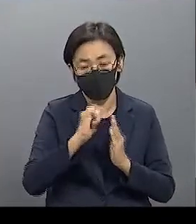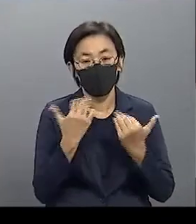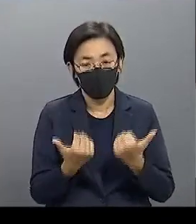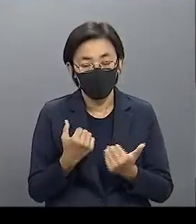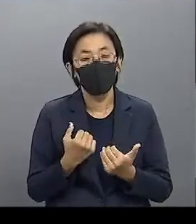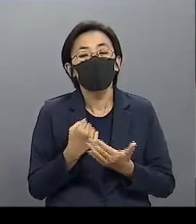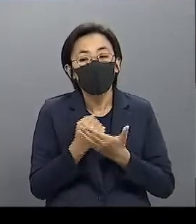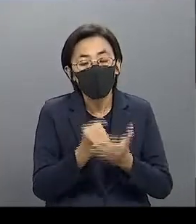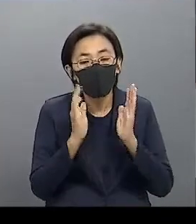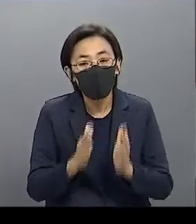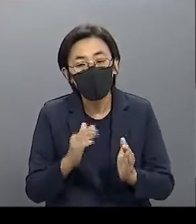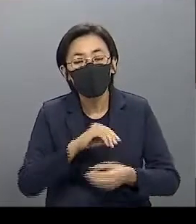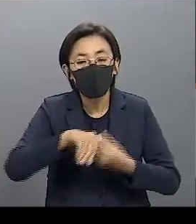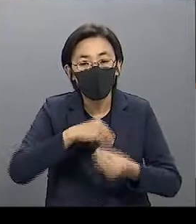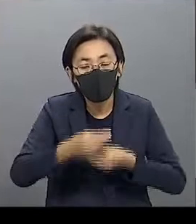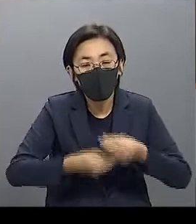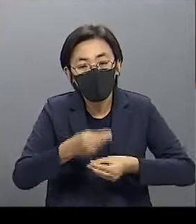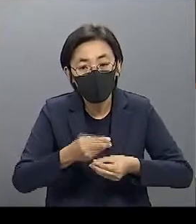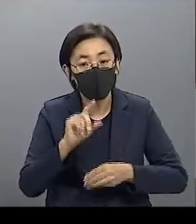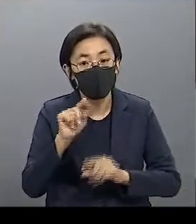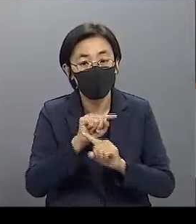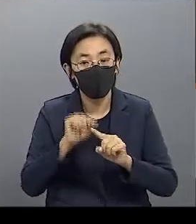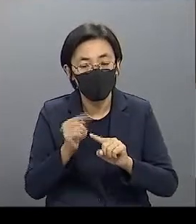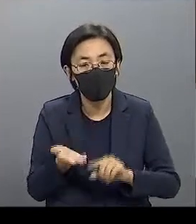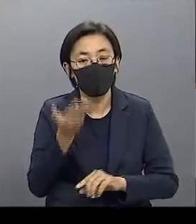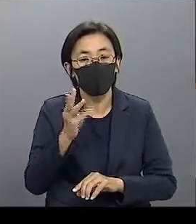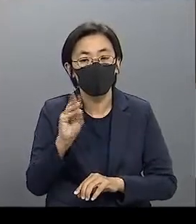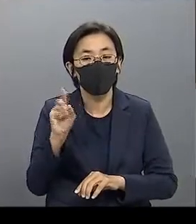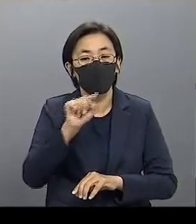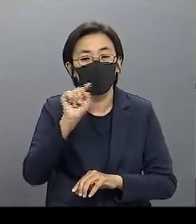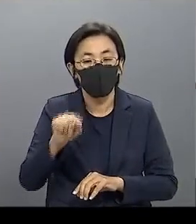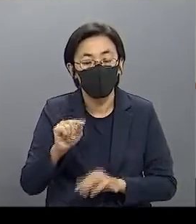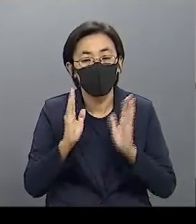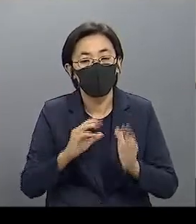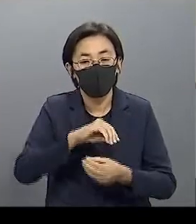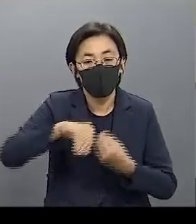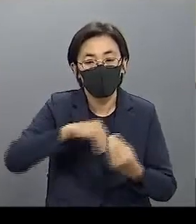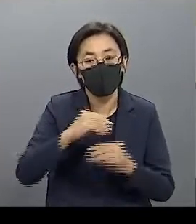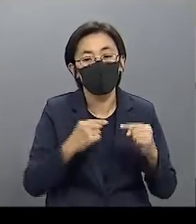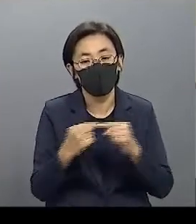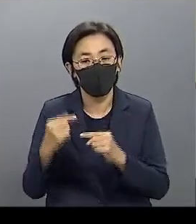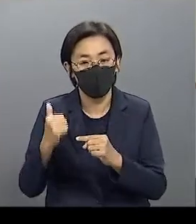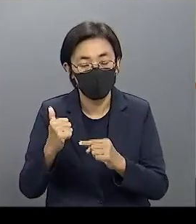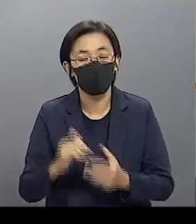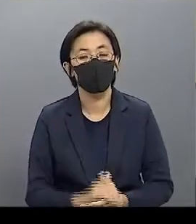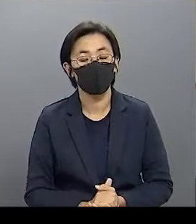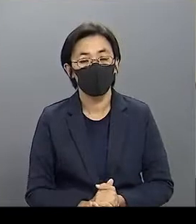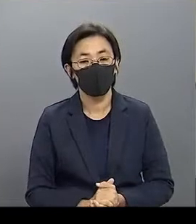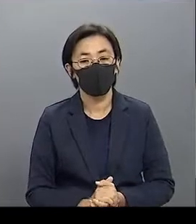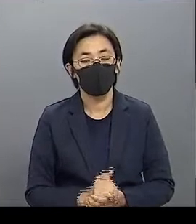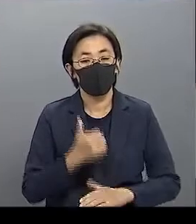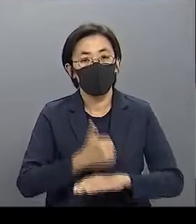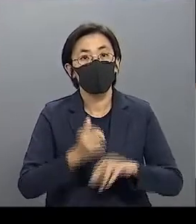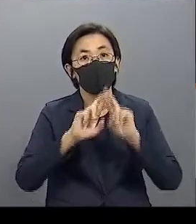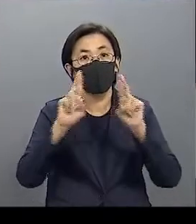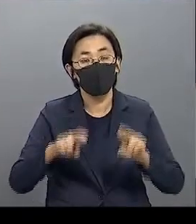จาก120เป็น160ทำให้ผู้ประกอบการนั้นเดินหน้าต่อได้เช่นเดียวกับเจ้าของร้านสักลวดลายบนผิวหนัง